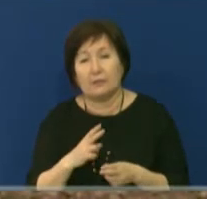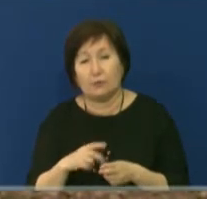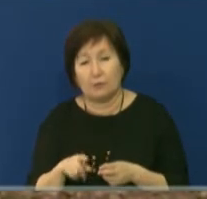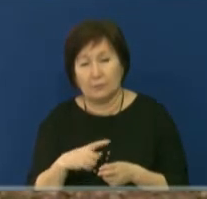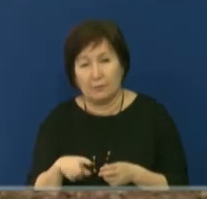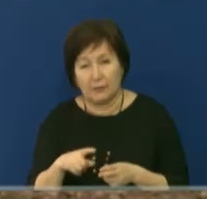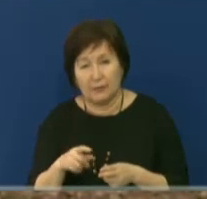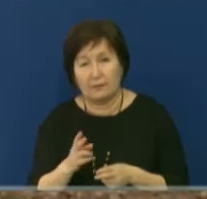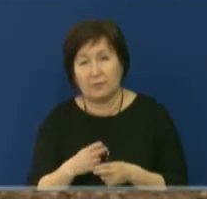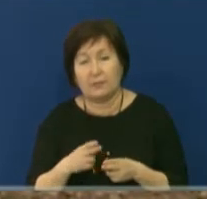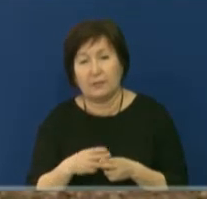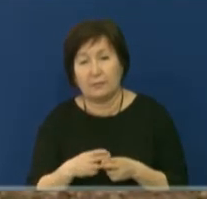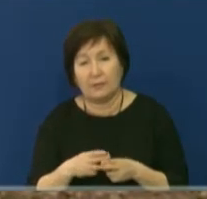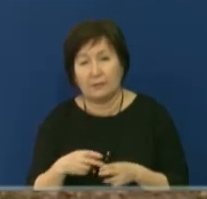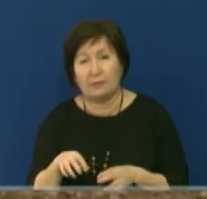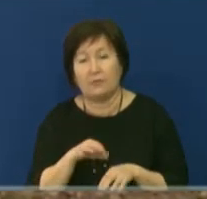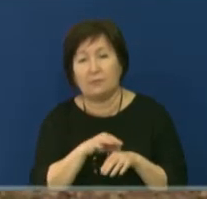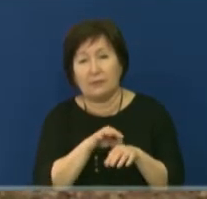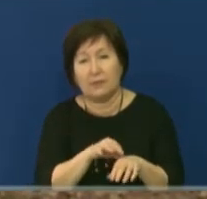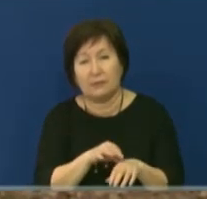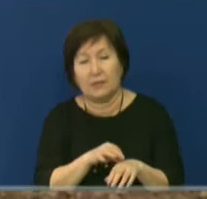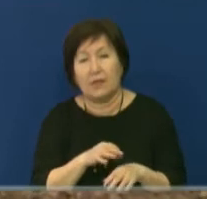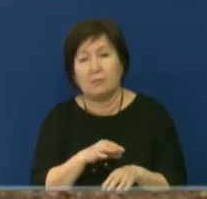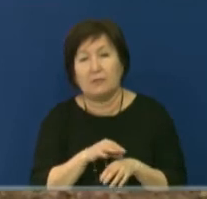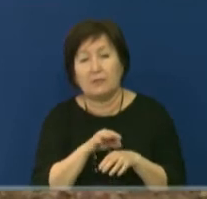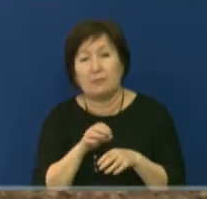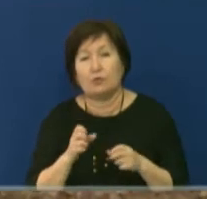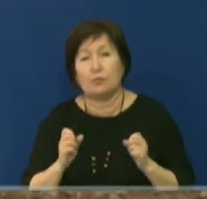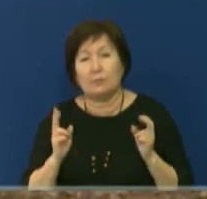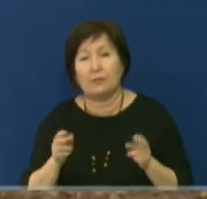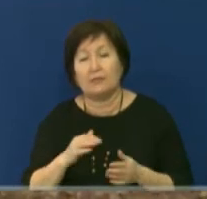оперативно-профилактическое мероприятие «Безопасная дорога». В целях на